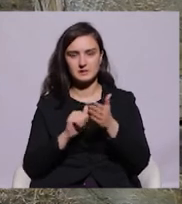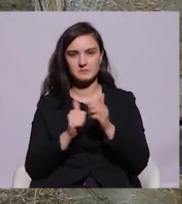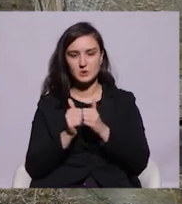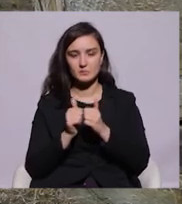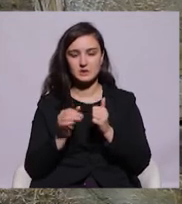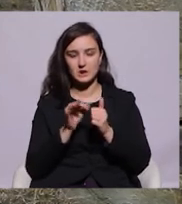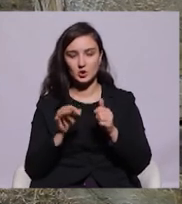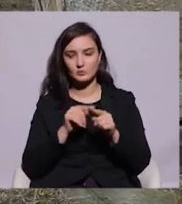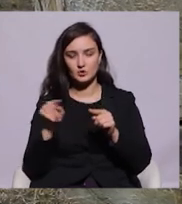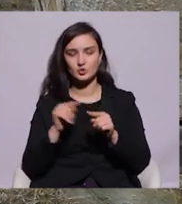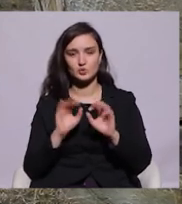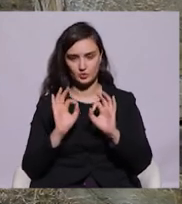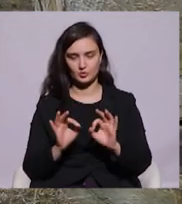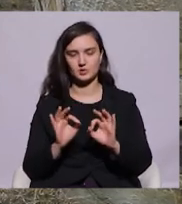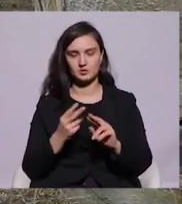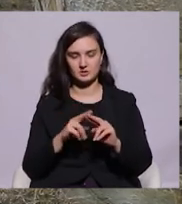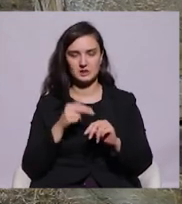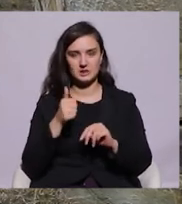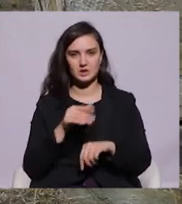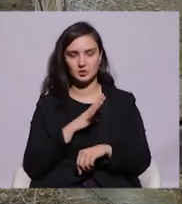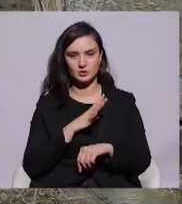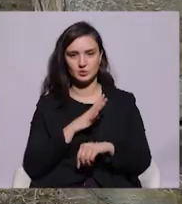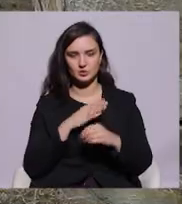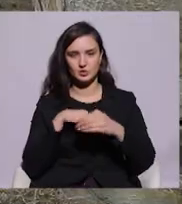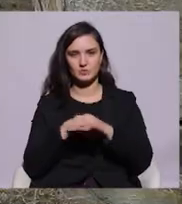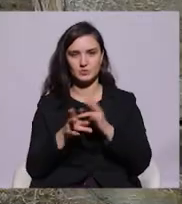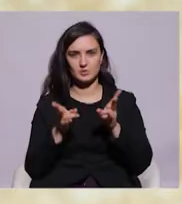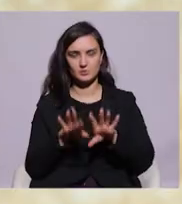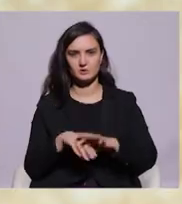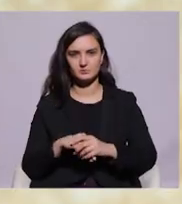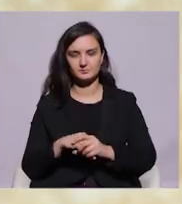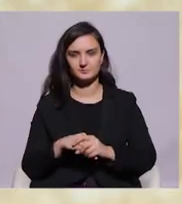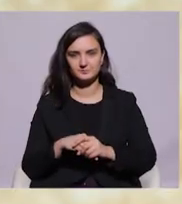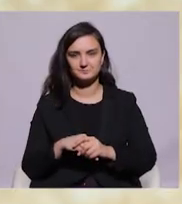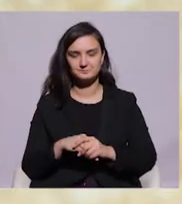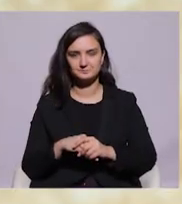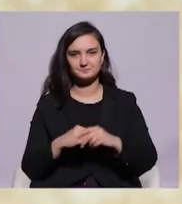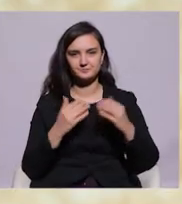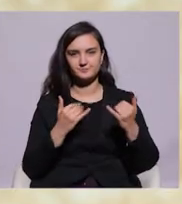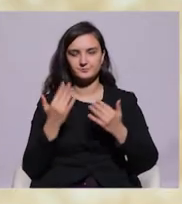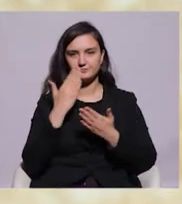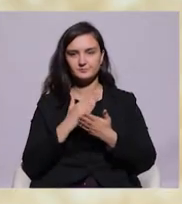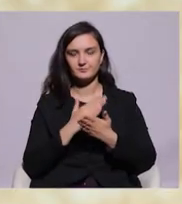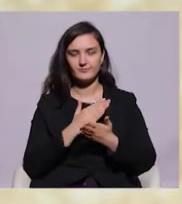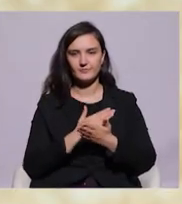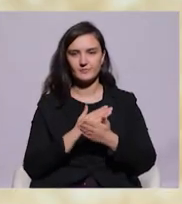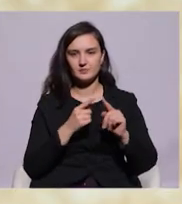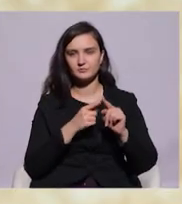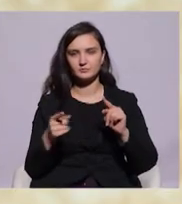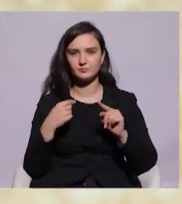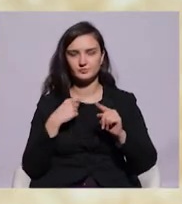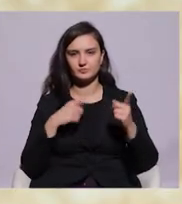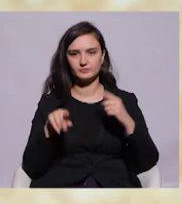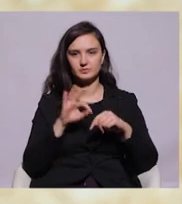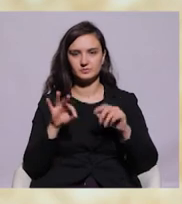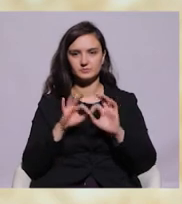ფაქტორი მეზობელ რეგიონებს შორის სწორედ აი კარგად იყო შემონახული. ანუ დღევანდელი გაკვეთილის